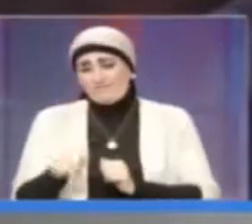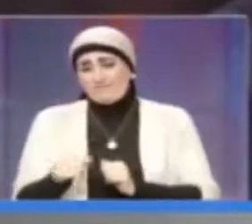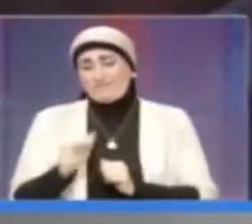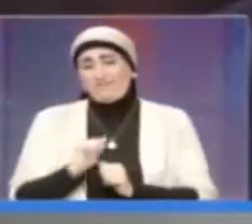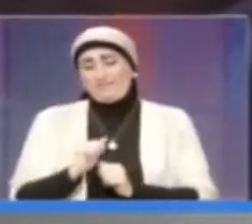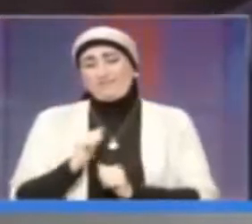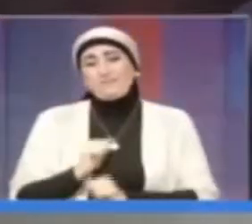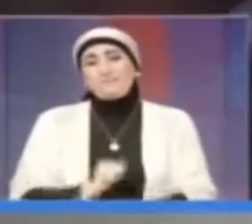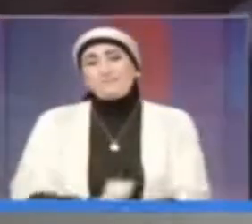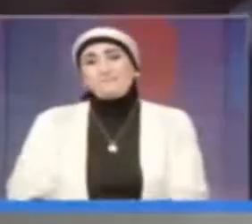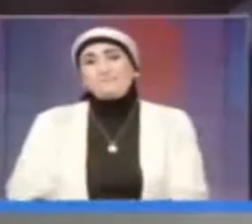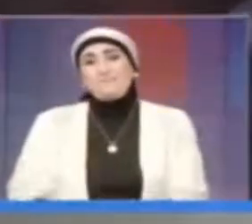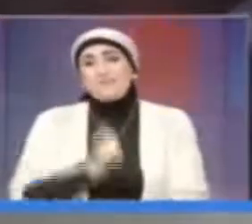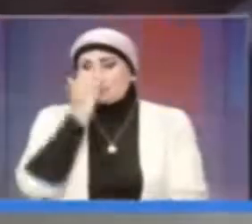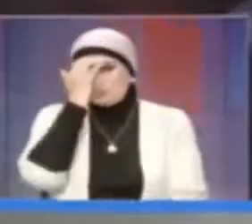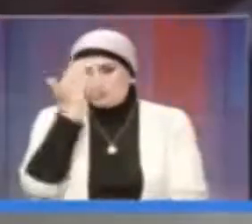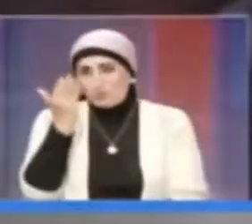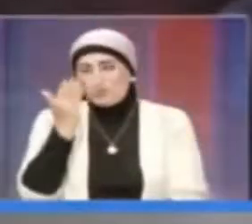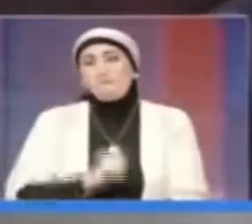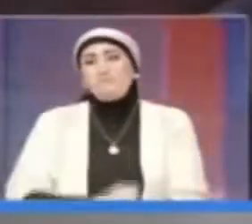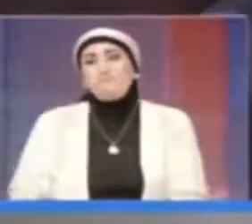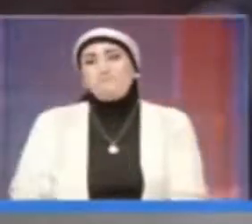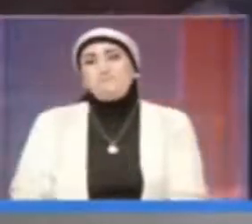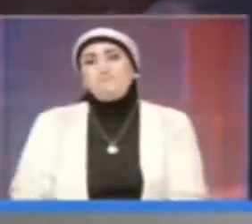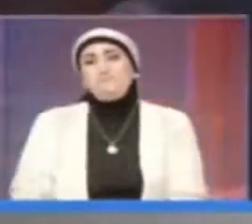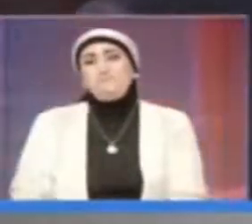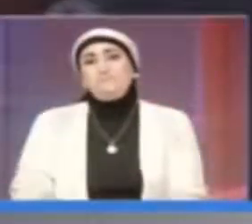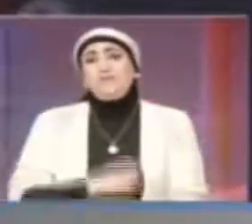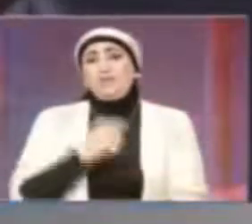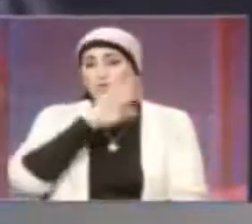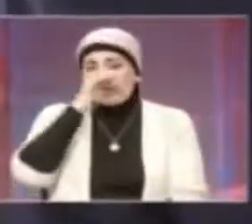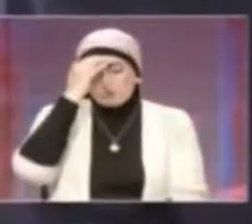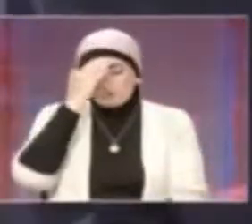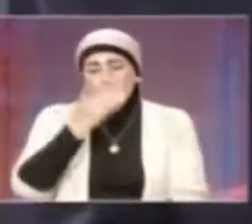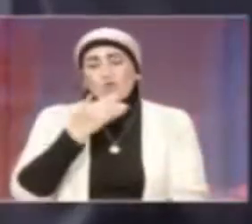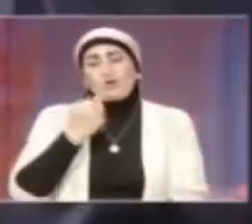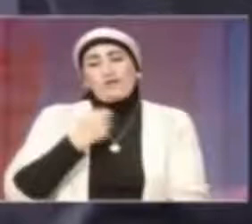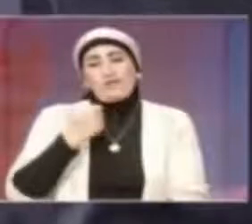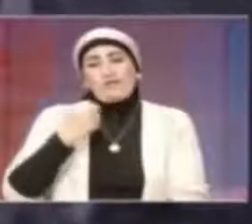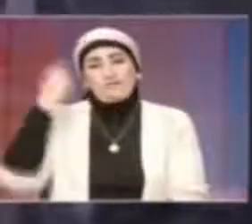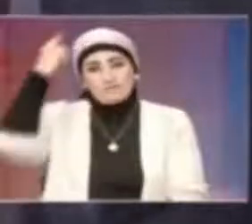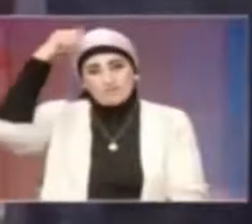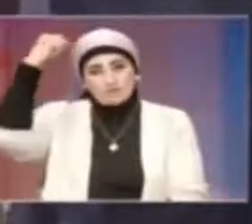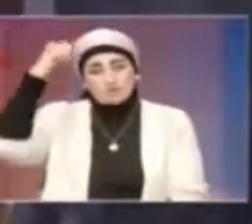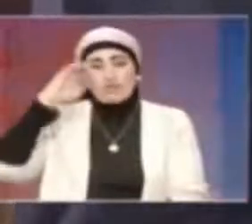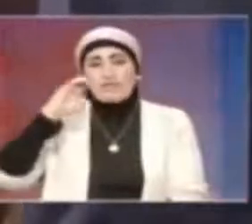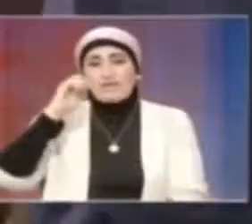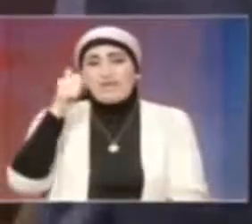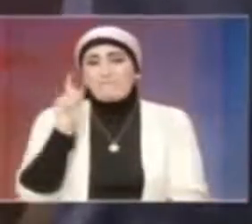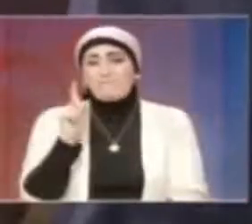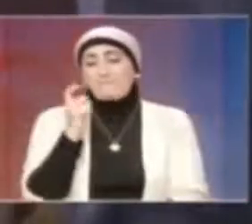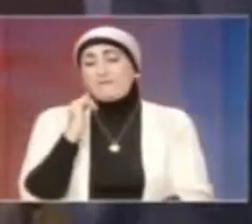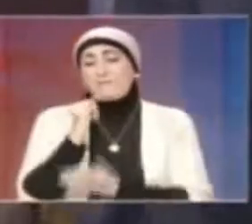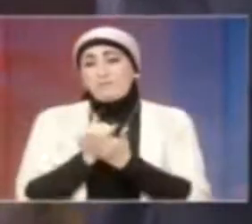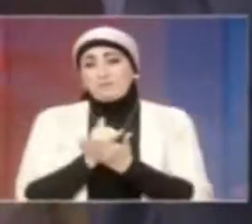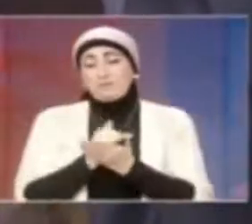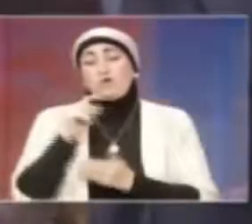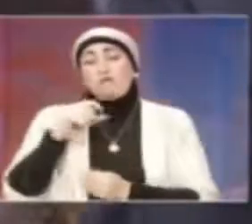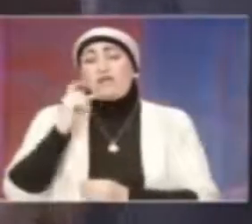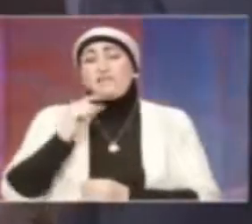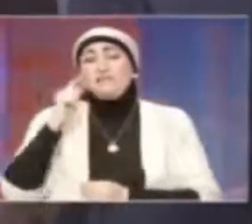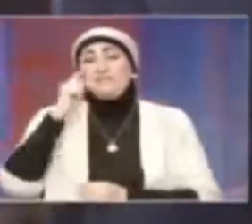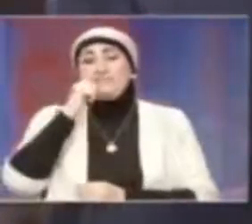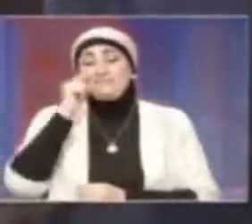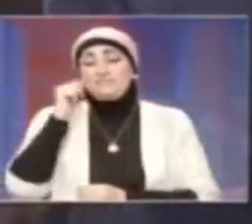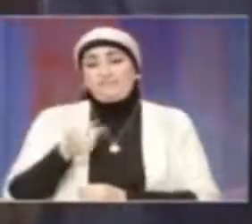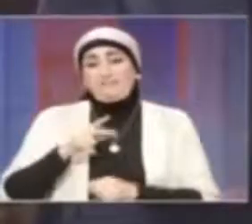هذه الجائحة. شكرا أستاذ وليد. كل شكر لك سيادة الشيخ جابر طايع رئيس القطاع الديني بوزارة الأوقاف. إذا